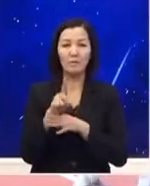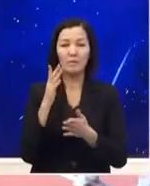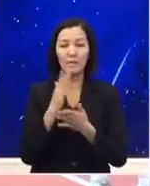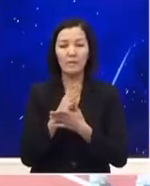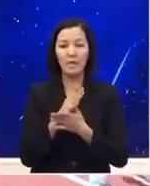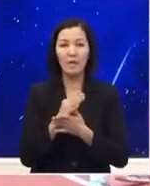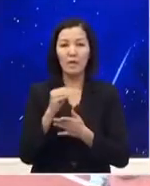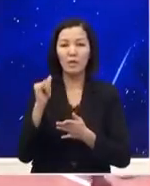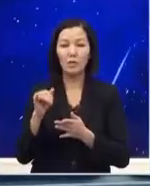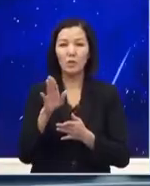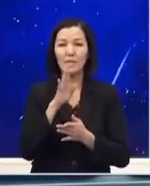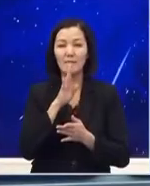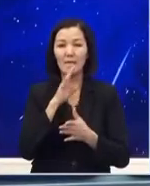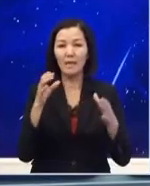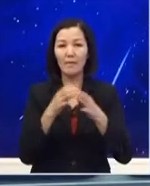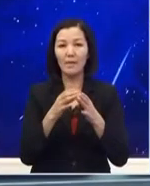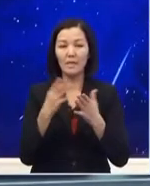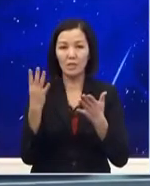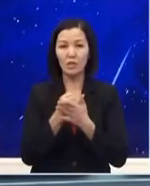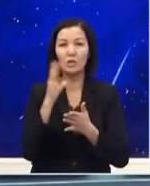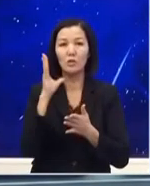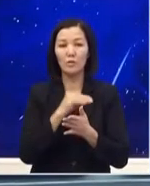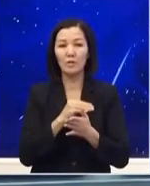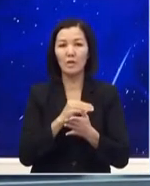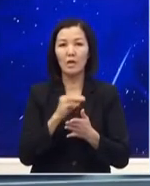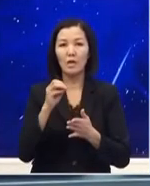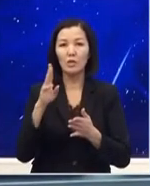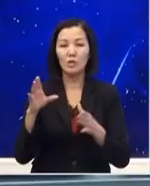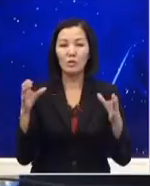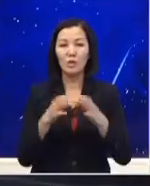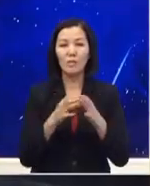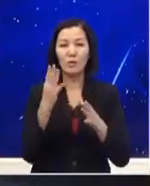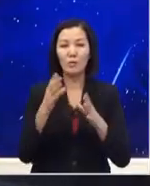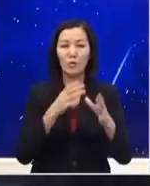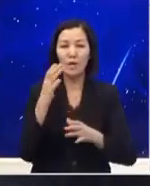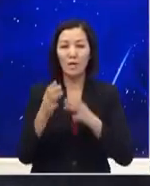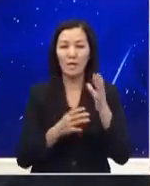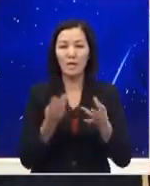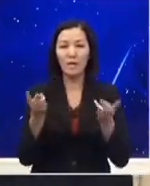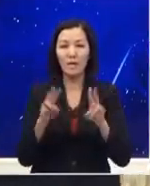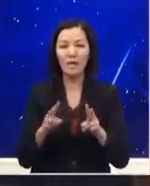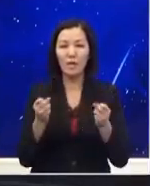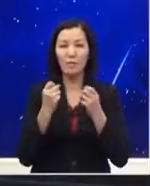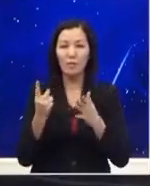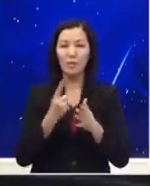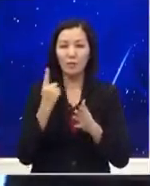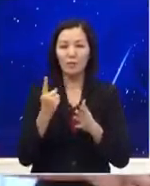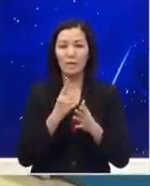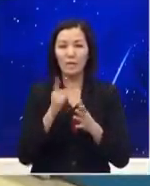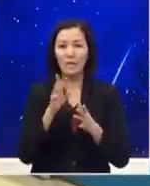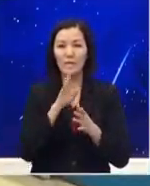жетісулық қыздардың шамасы жетеді дейді мамандар. Айта кетейік, жетісу командасы 4 халықаралық тәжірибедегі, қалғаны спорт шеберлерімен